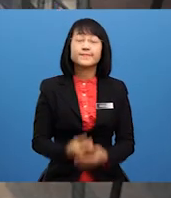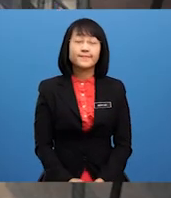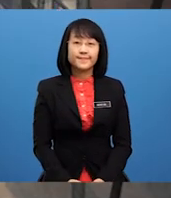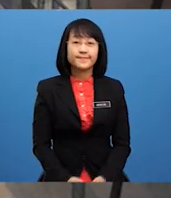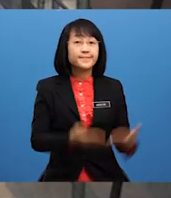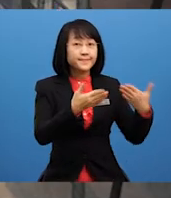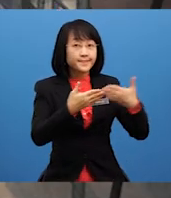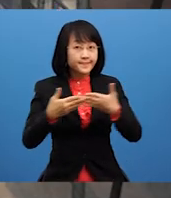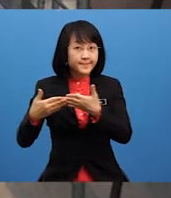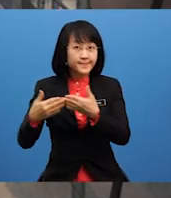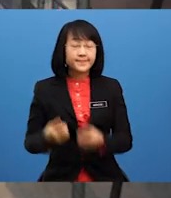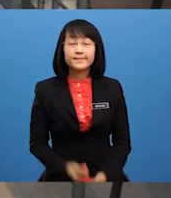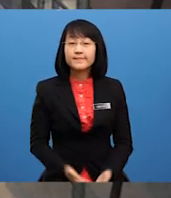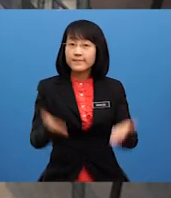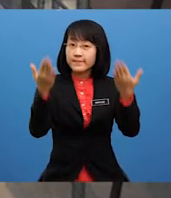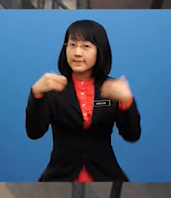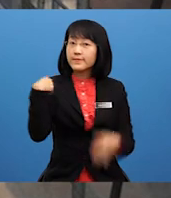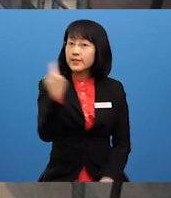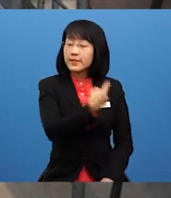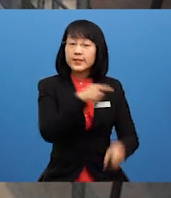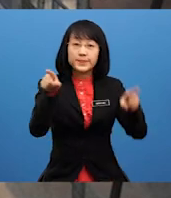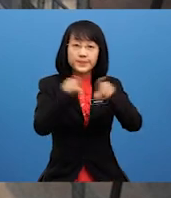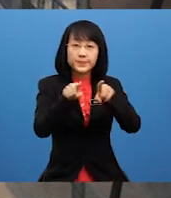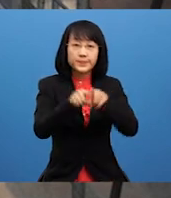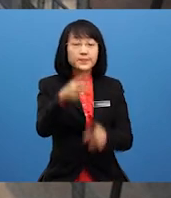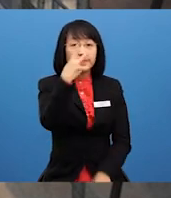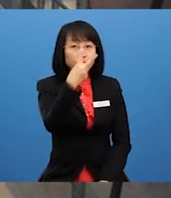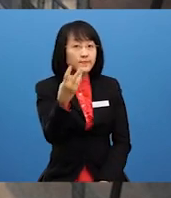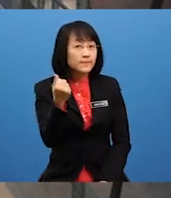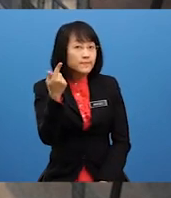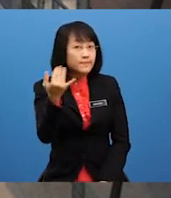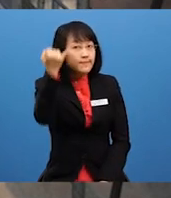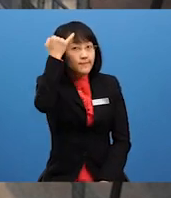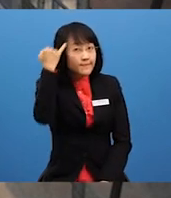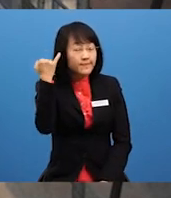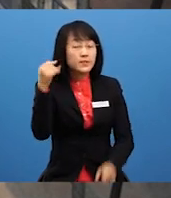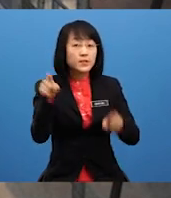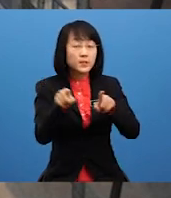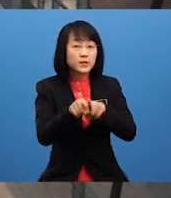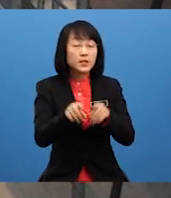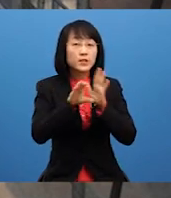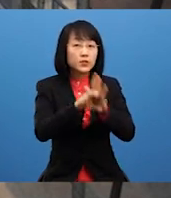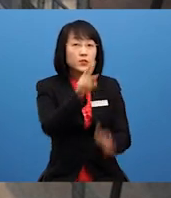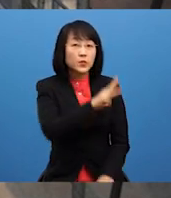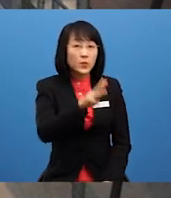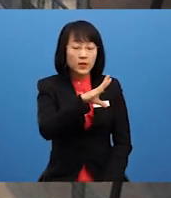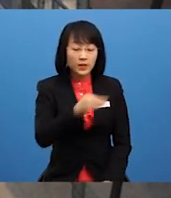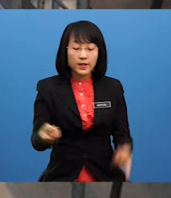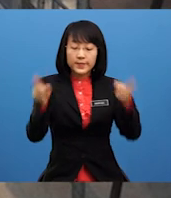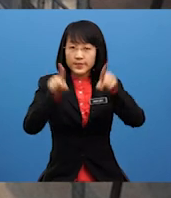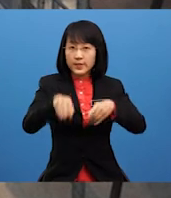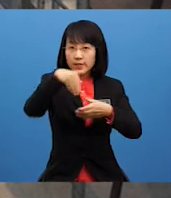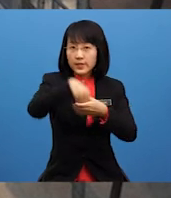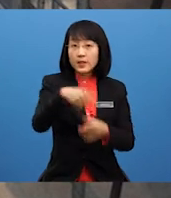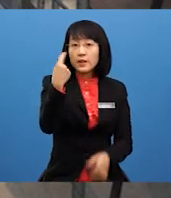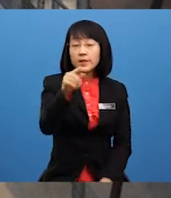Seterusnya, marilah kita sama-sama melihat beberapa ilmu beserta contoh watak dan peristiwa dalam teks